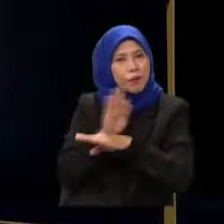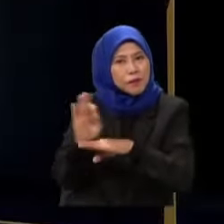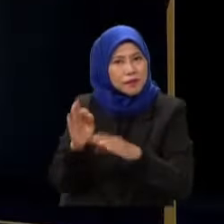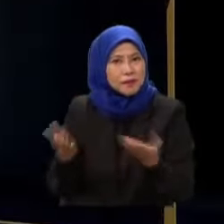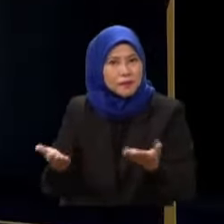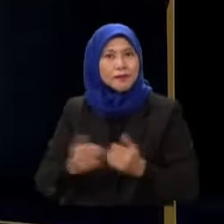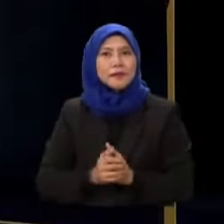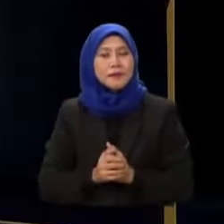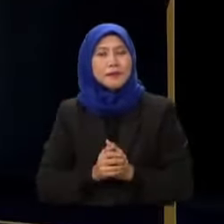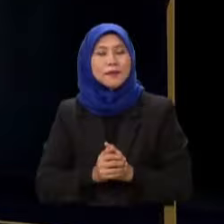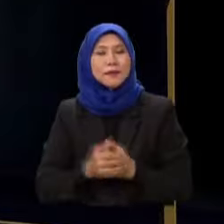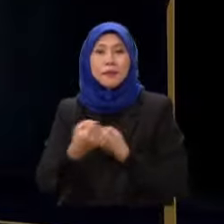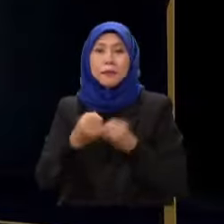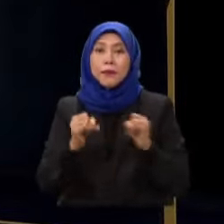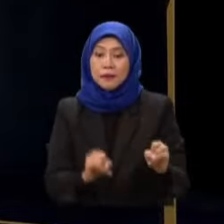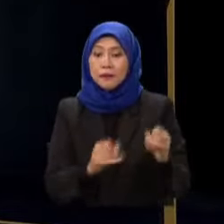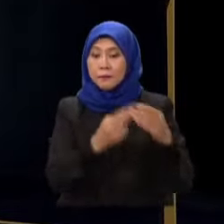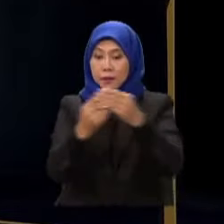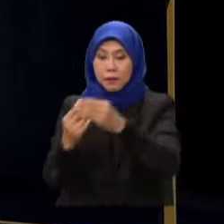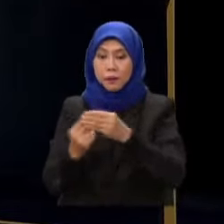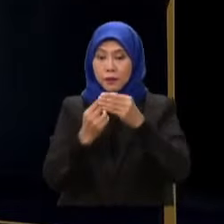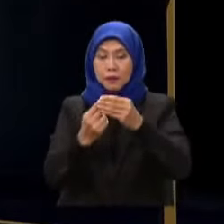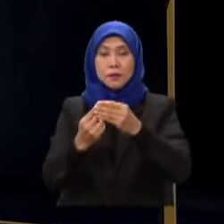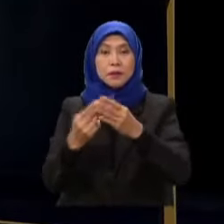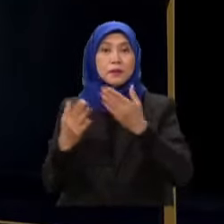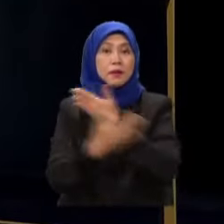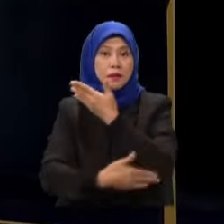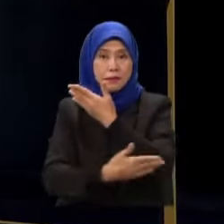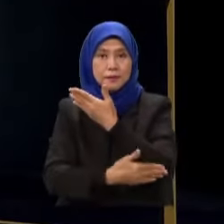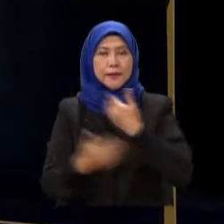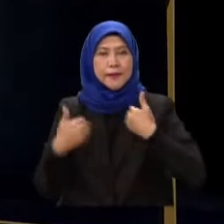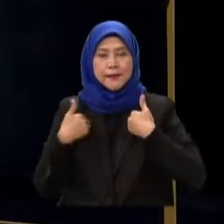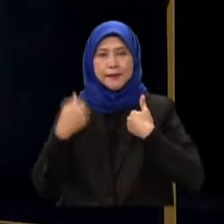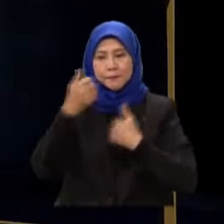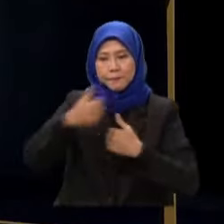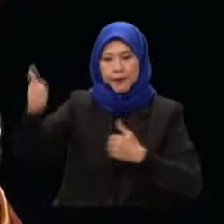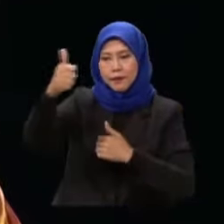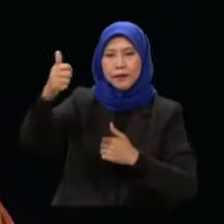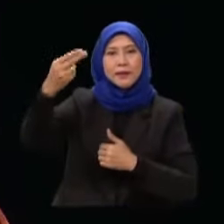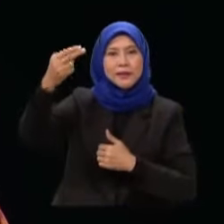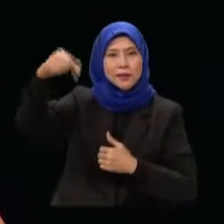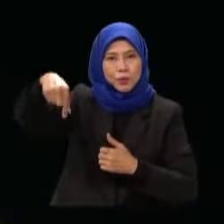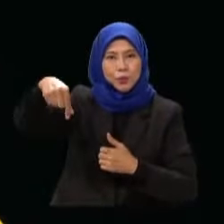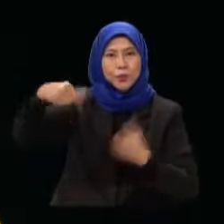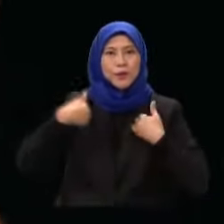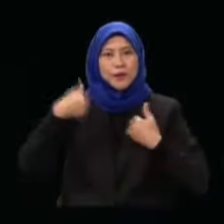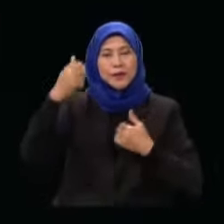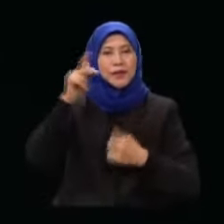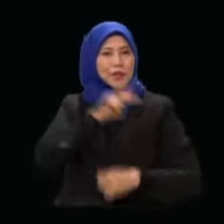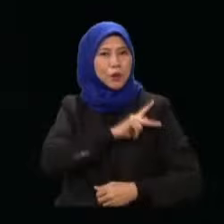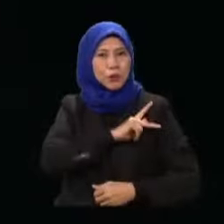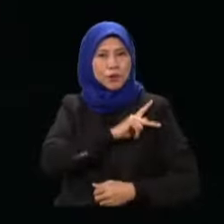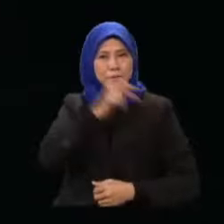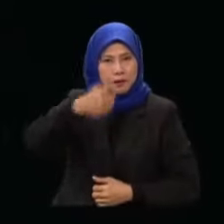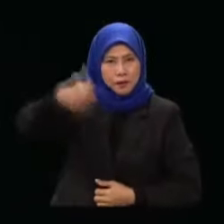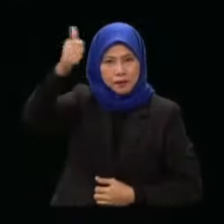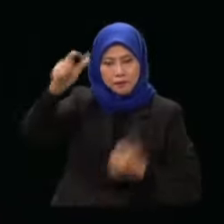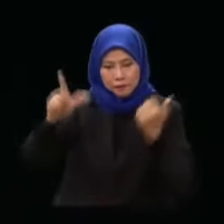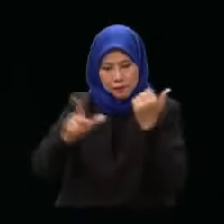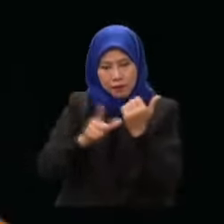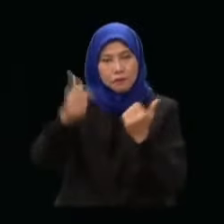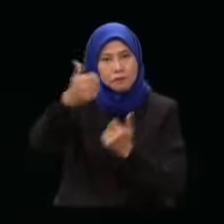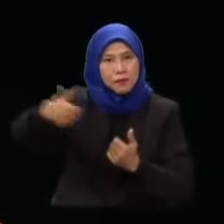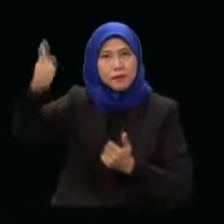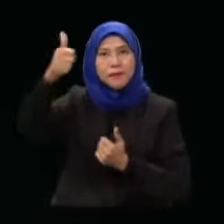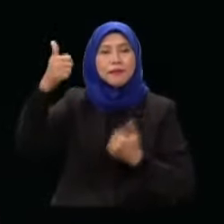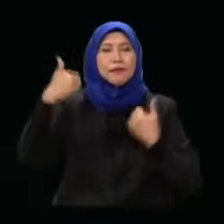ataupun jabatan perpaduan negara dan integrasi nasional kita the dipencet kita di ketua pengarah adil kita ditimpa laptop pengaruh dia